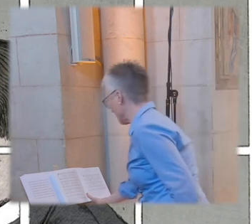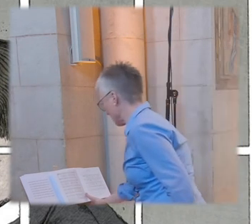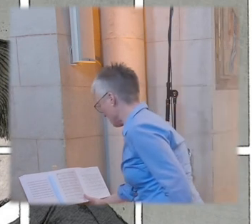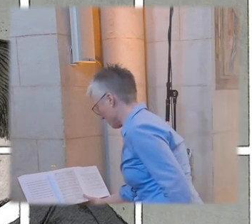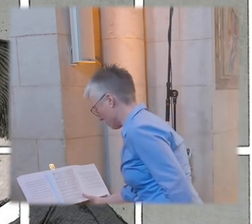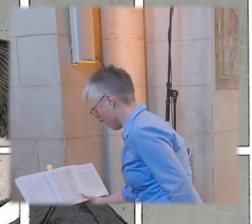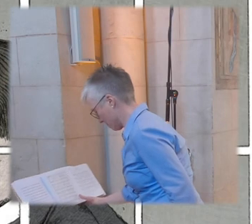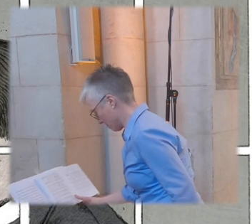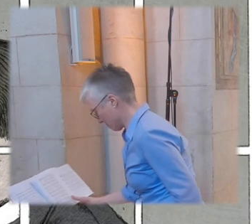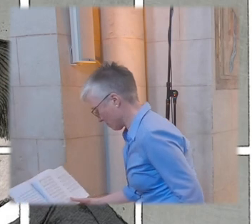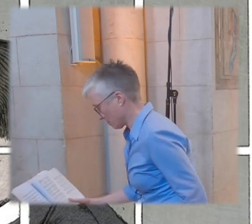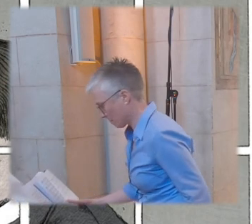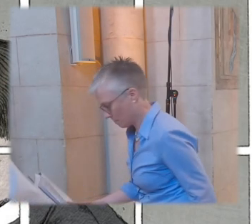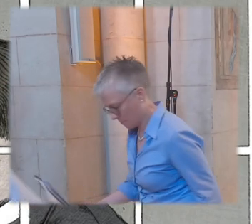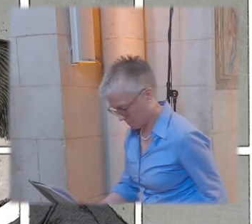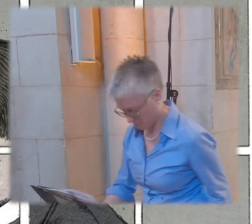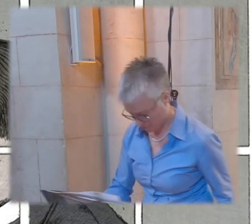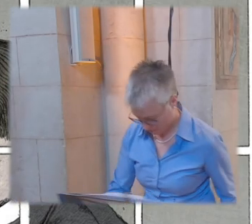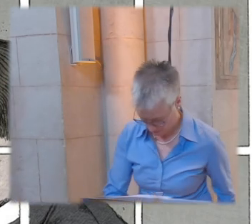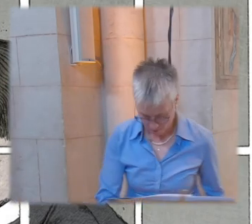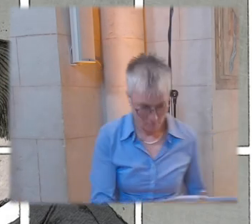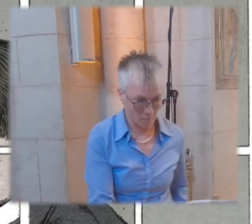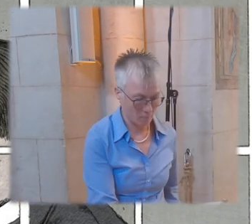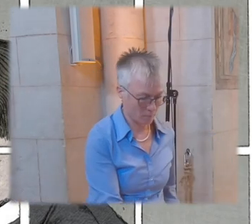nicht erträglich.